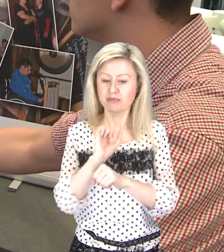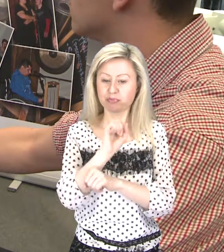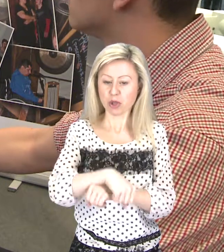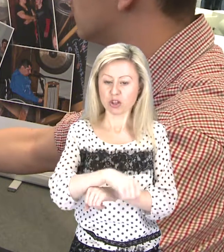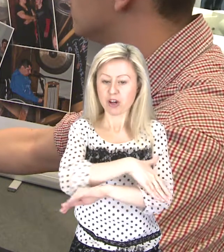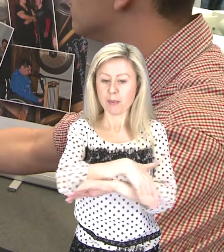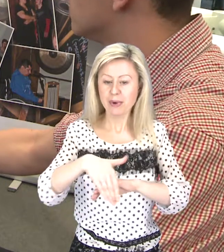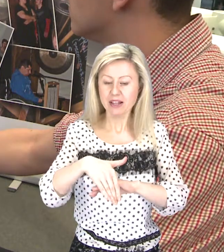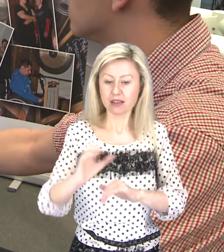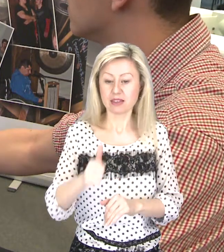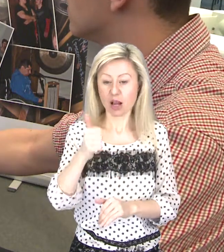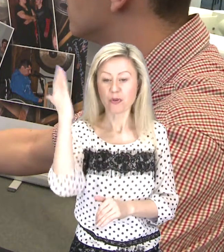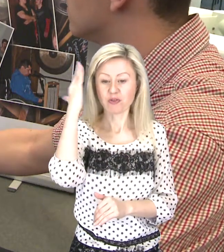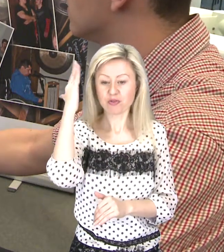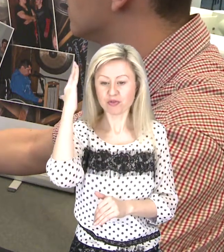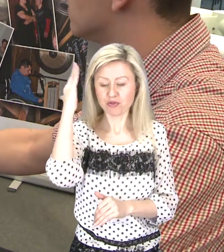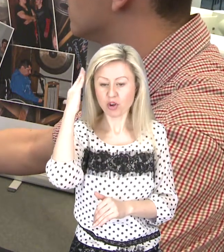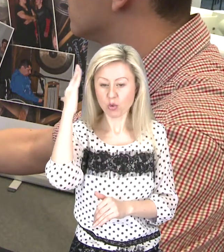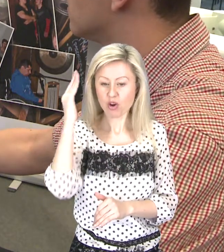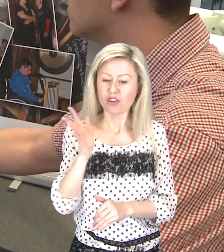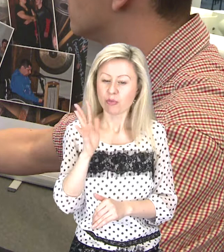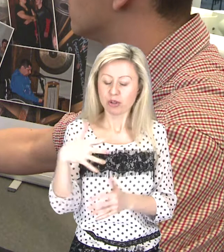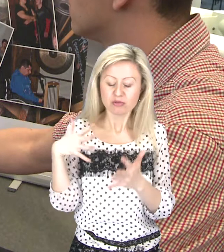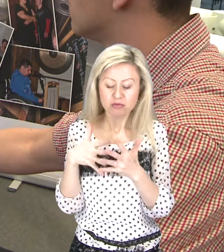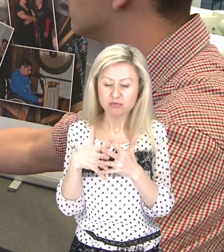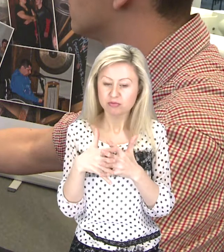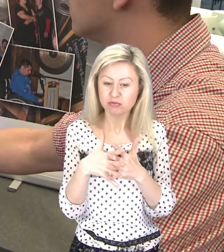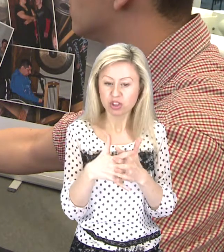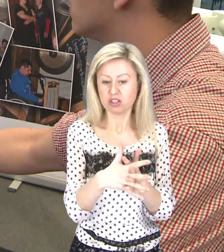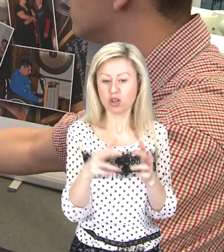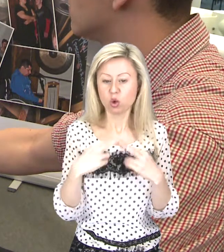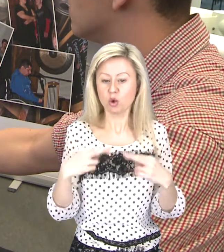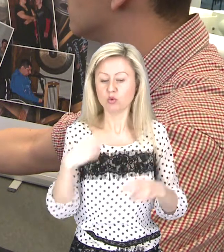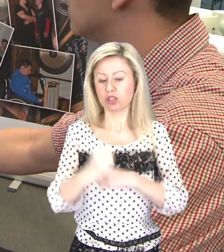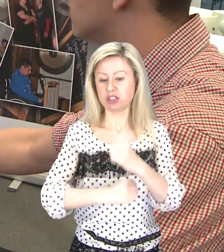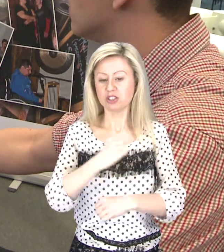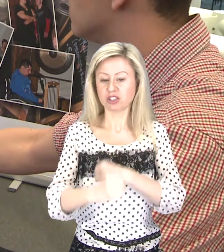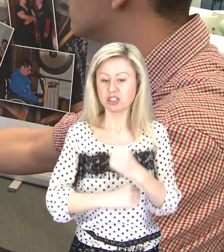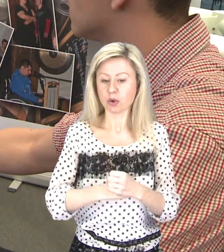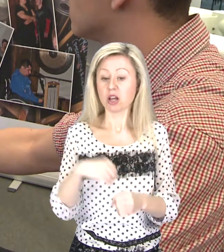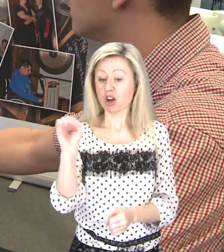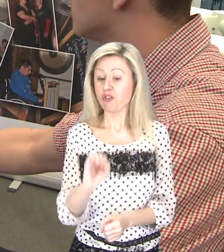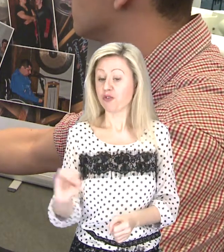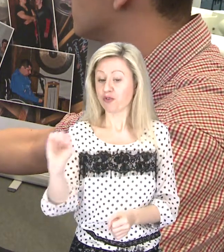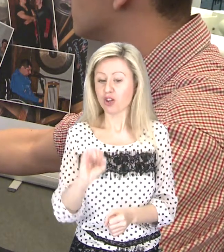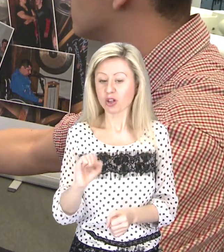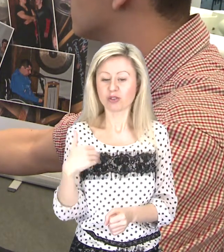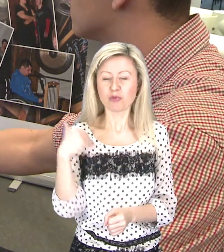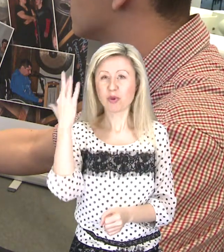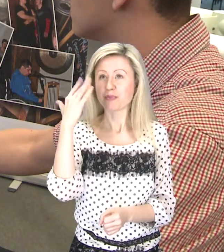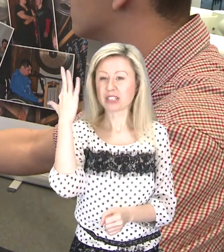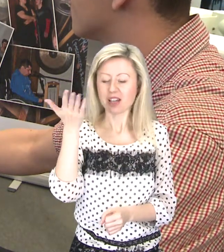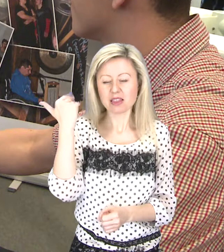w naszych głowach, a potem to przenikać się w konkretne działania. My we Wrocławiu kiedyś zamarzyliśmy sobie